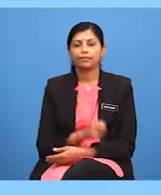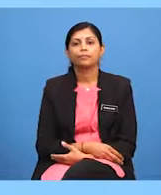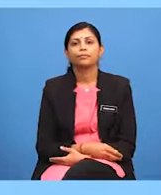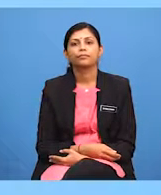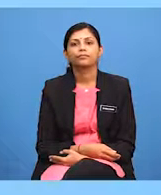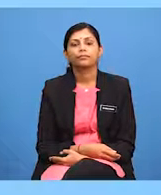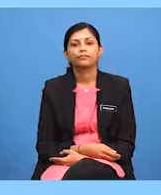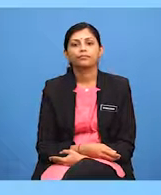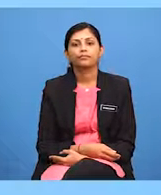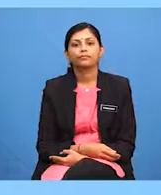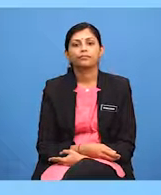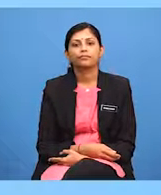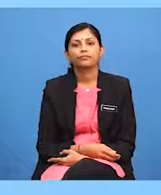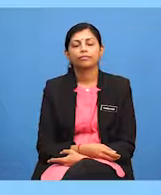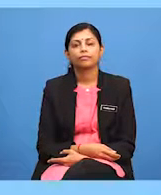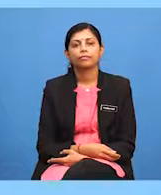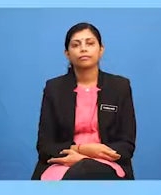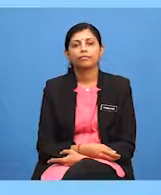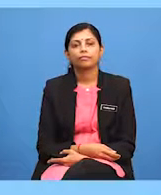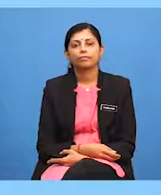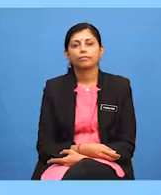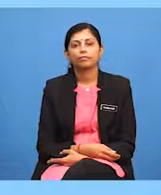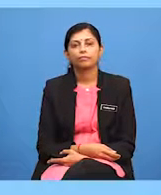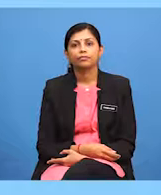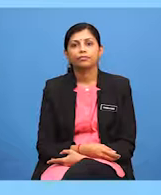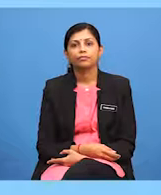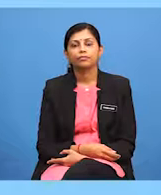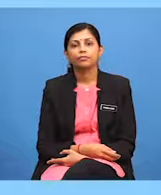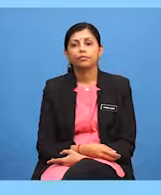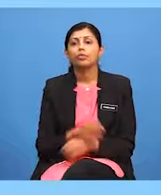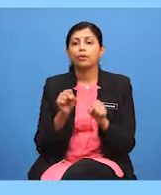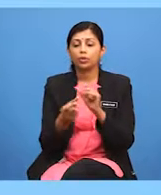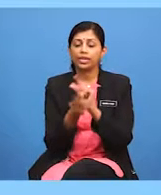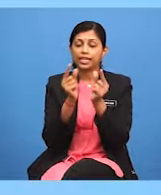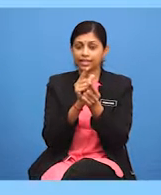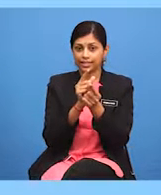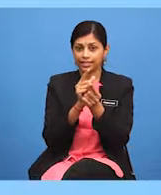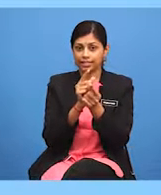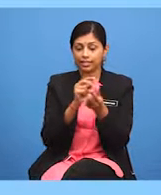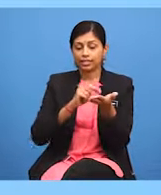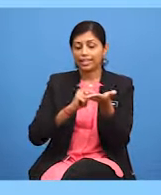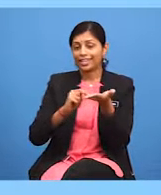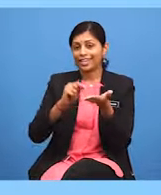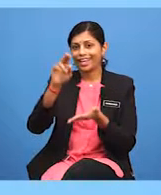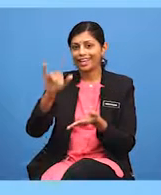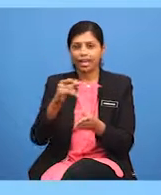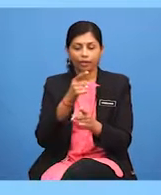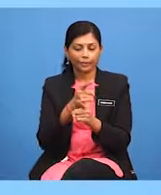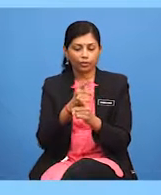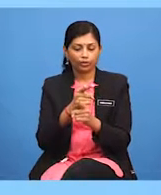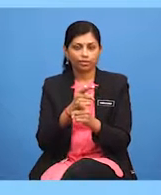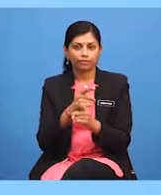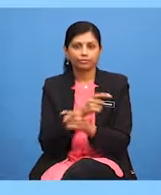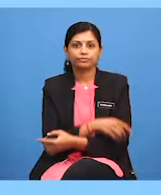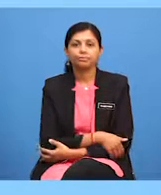Murid-murid boleh gantikan nilai yang sepadan dengan unit di dalam rumus yang